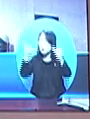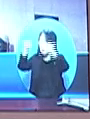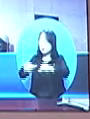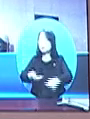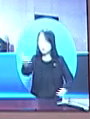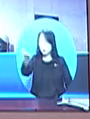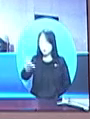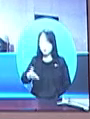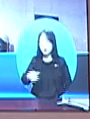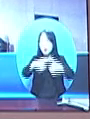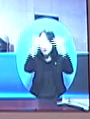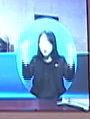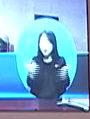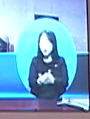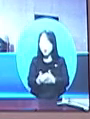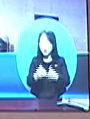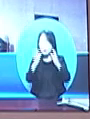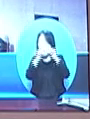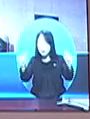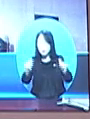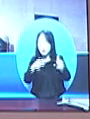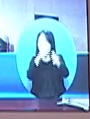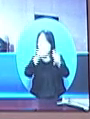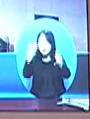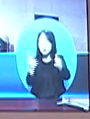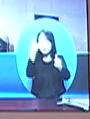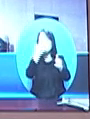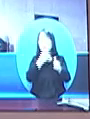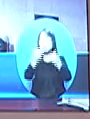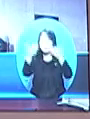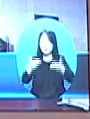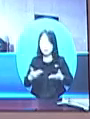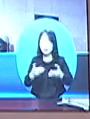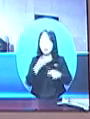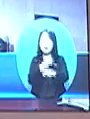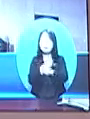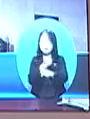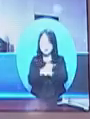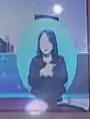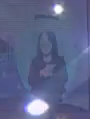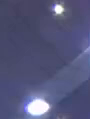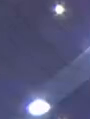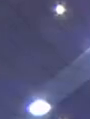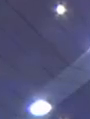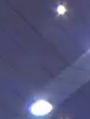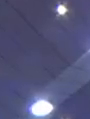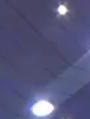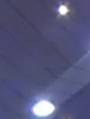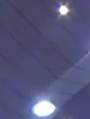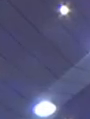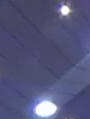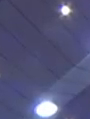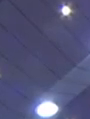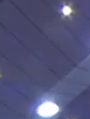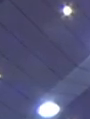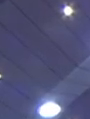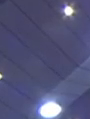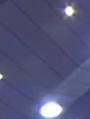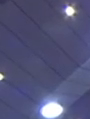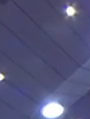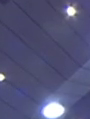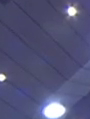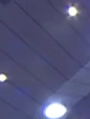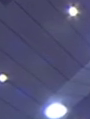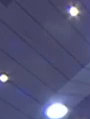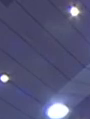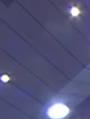저주하리니 땅의 모든 족속에 너로 말미암아 복을 얻을 것이라 하신지라. 할렐루야. 예수를 믿을 때 이 아브라함의